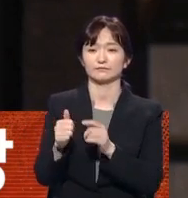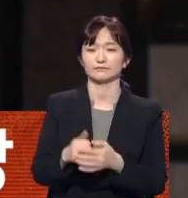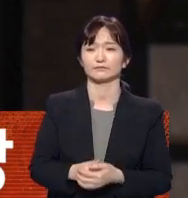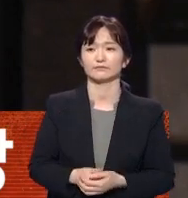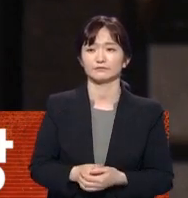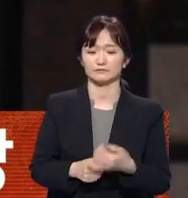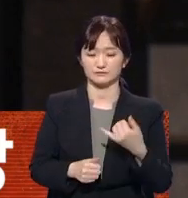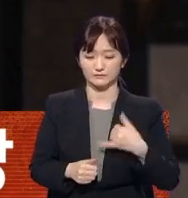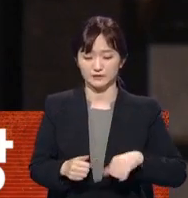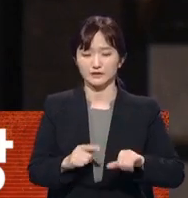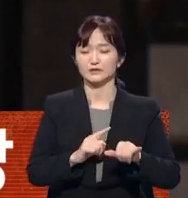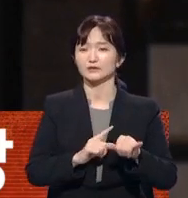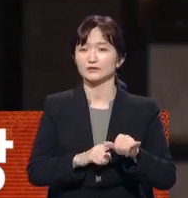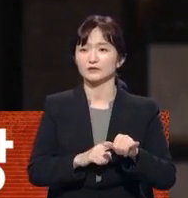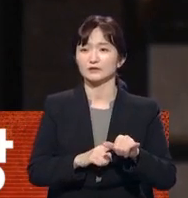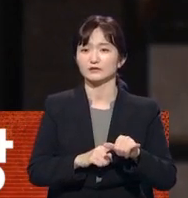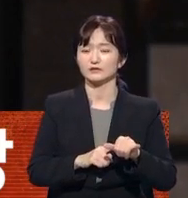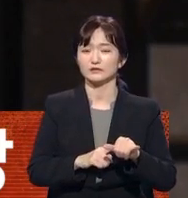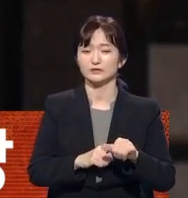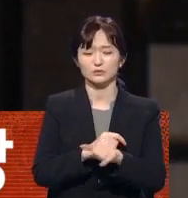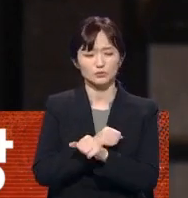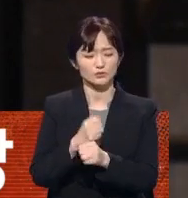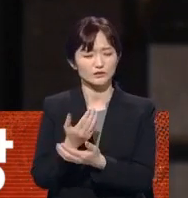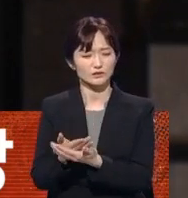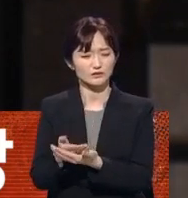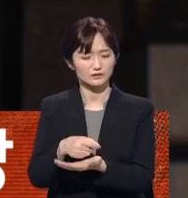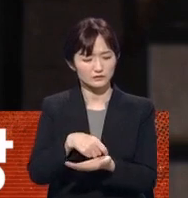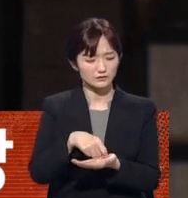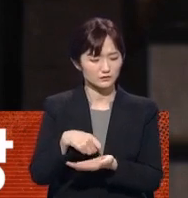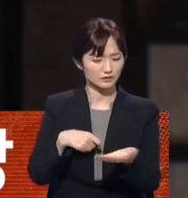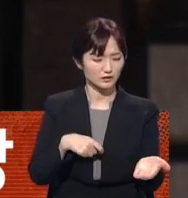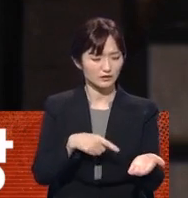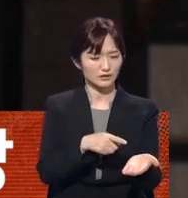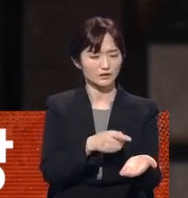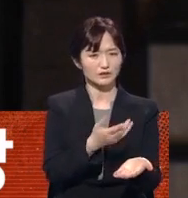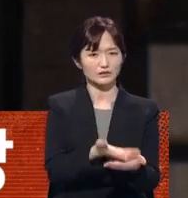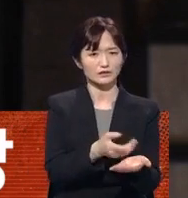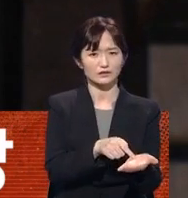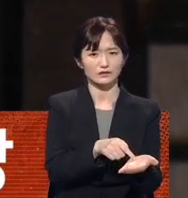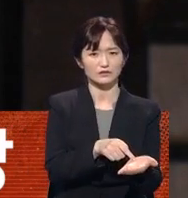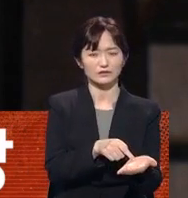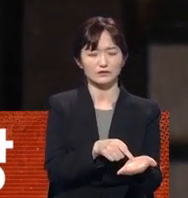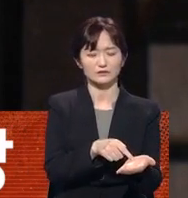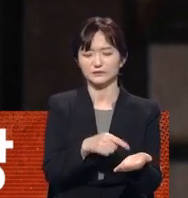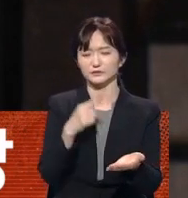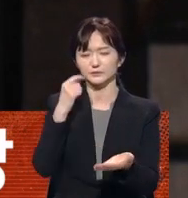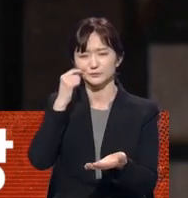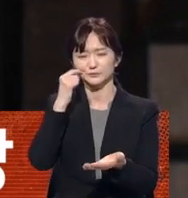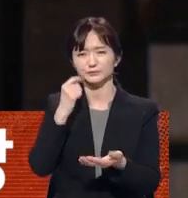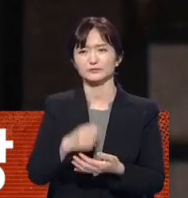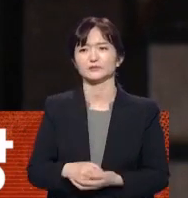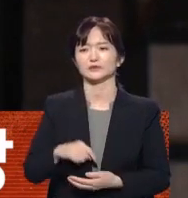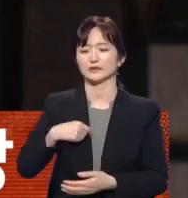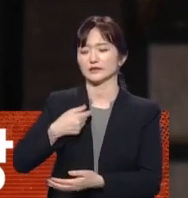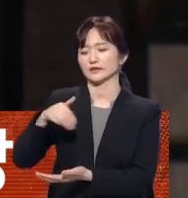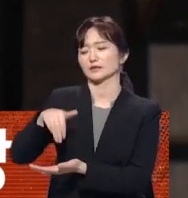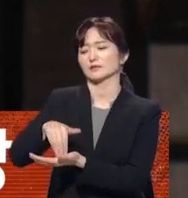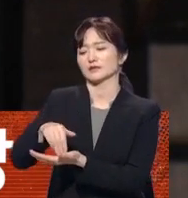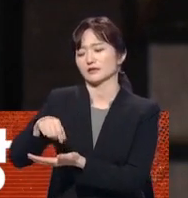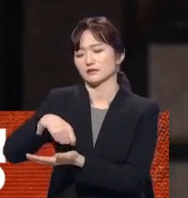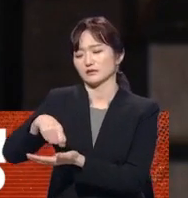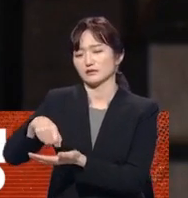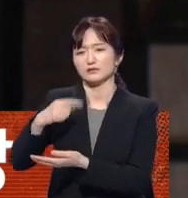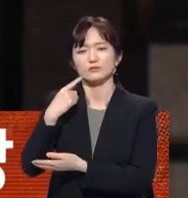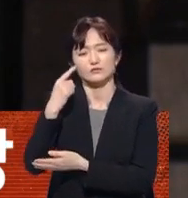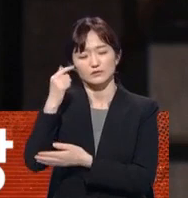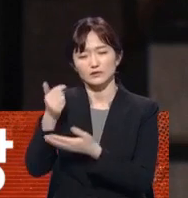아이들이 자기 자녀들이이 탄원서를 갖다가 이제 그 내지 못하겠다라고 얘기를 하니까 자기 그 반성문하고 그리고